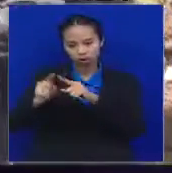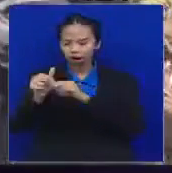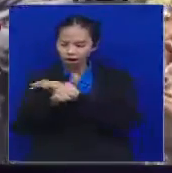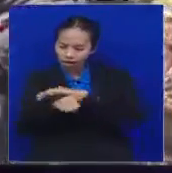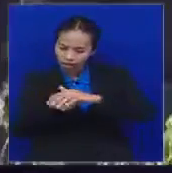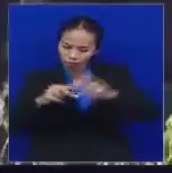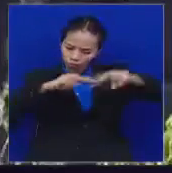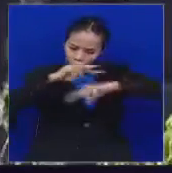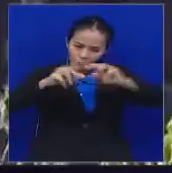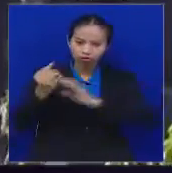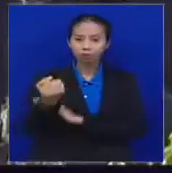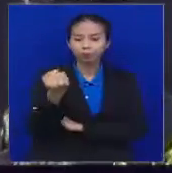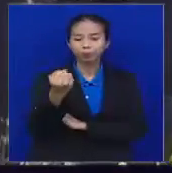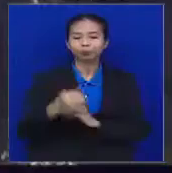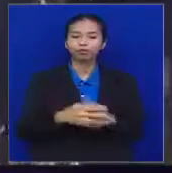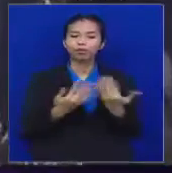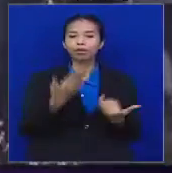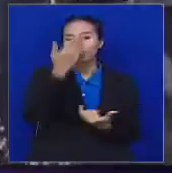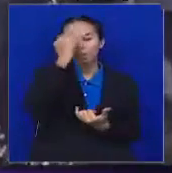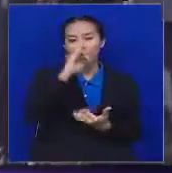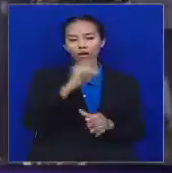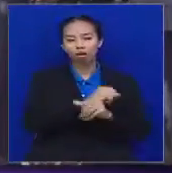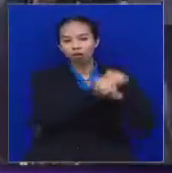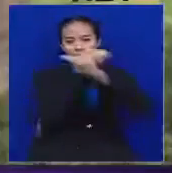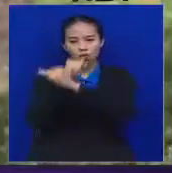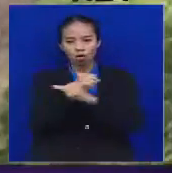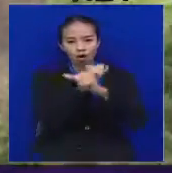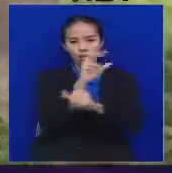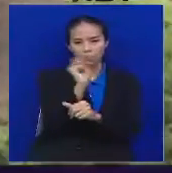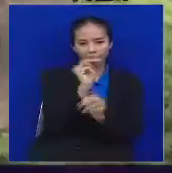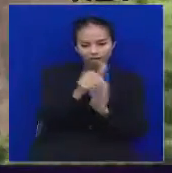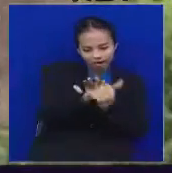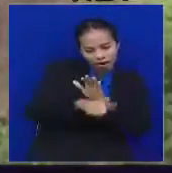ำเลียงไม้ออกจากพื้นที่ป่าเพื่อป้องกันไม่ให้ลักลอบลำเลียงไม้หลุดรอดออกไป